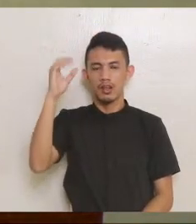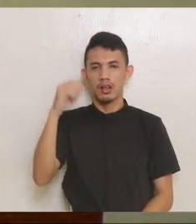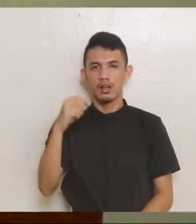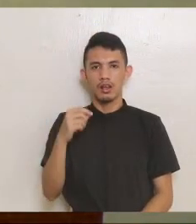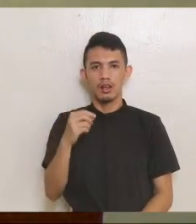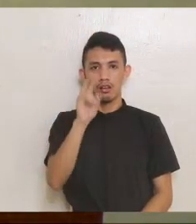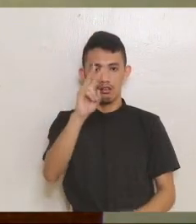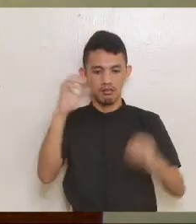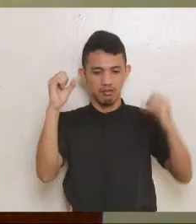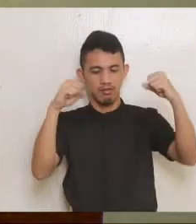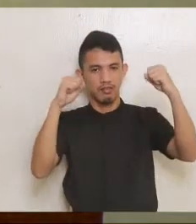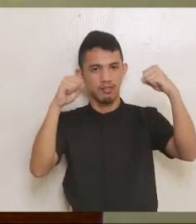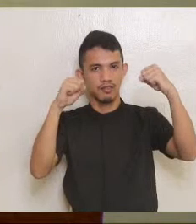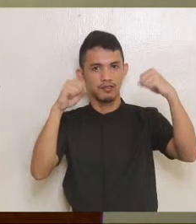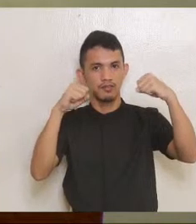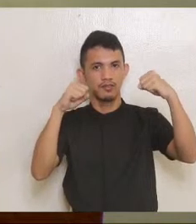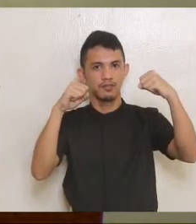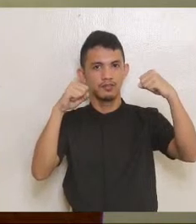bay musimba ka ko,